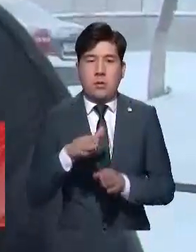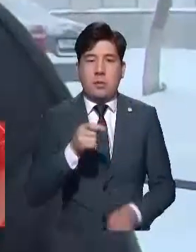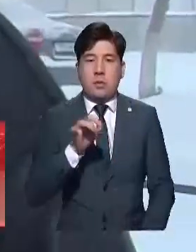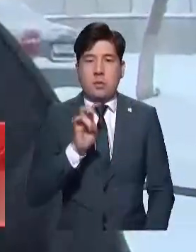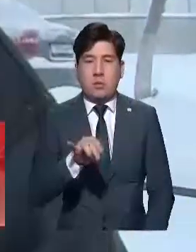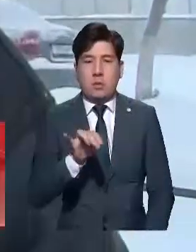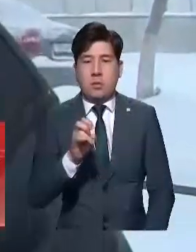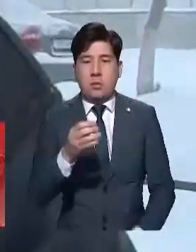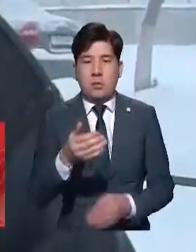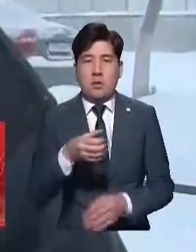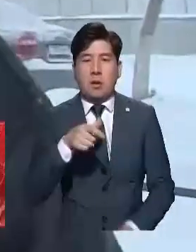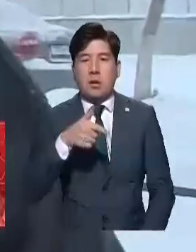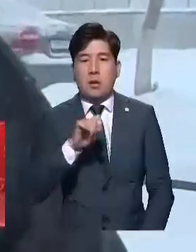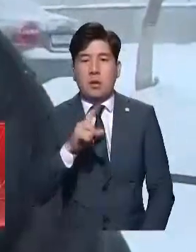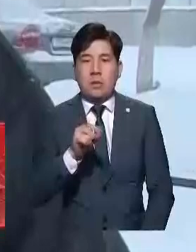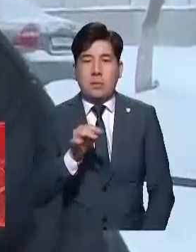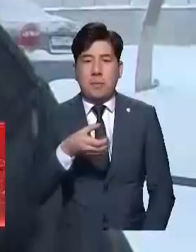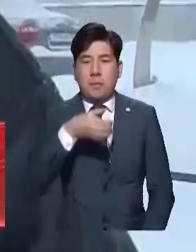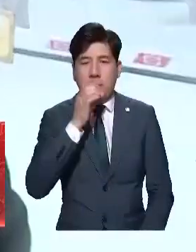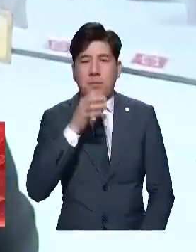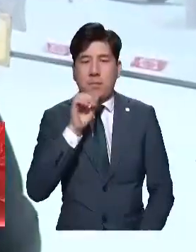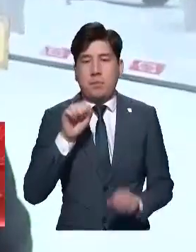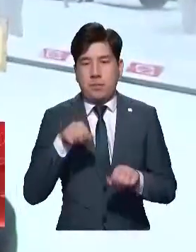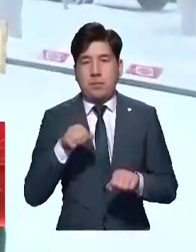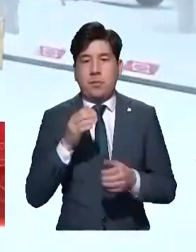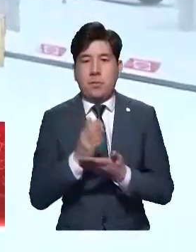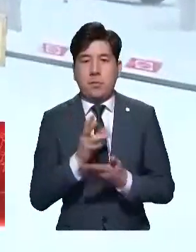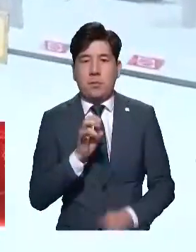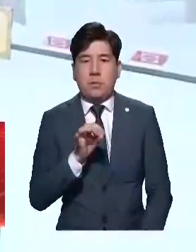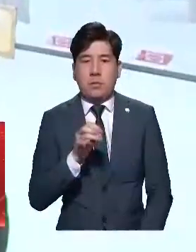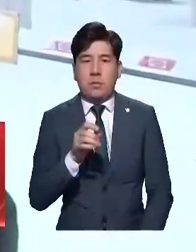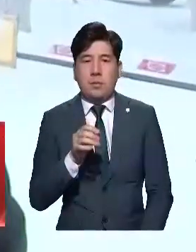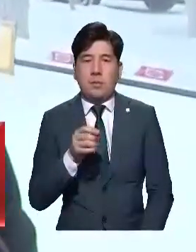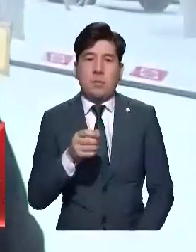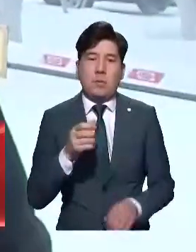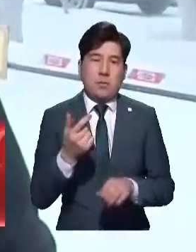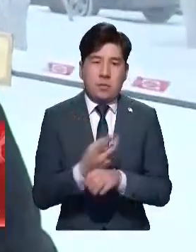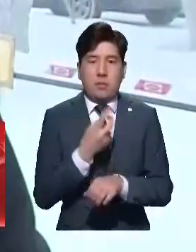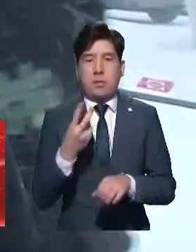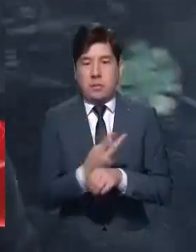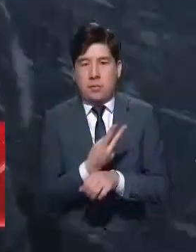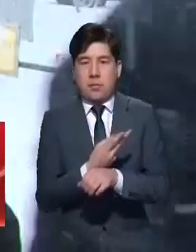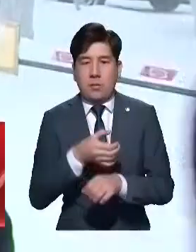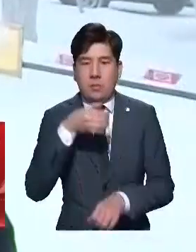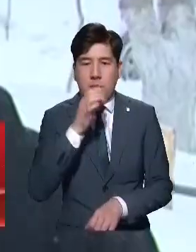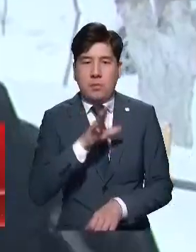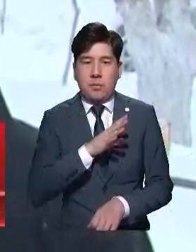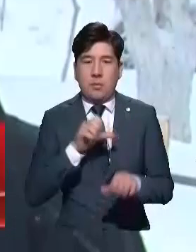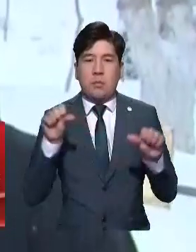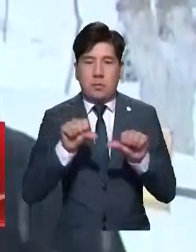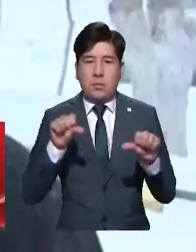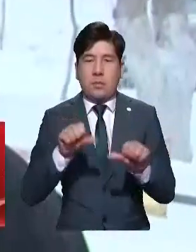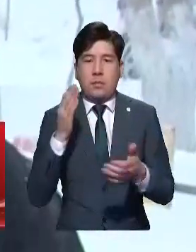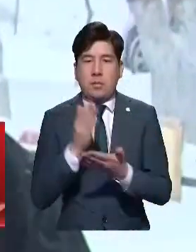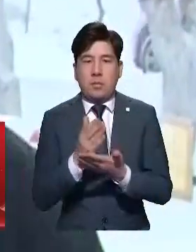бар ғой. Газированный сулар. Соны ішеміз енді. Сабақ оқу барысында бір екі рет тұтынған болатын. Оның зияны өте қатты. Оның